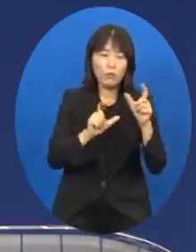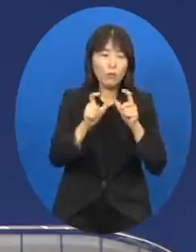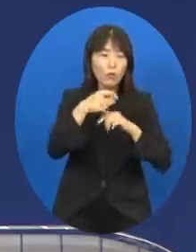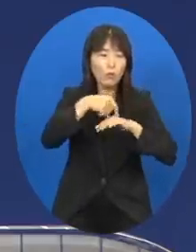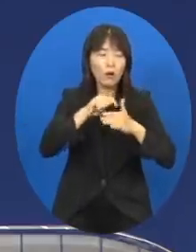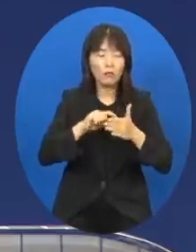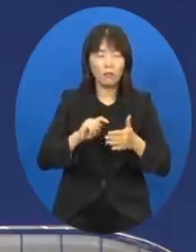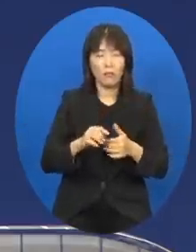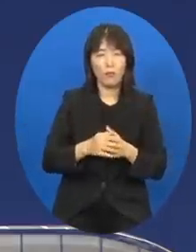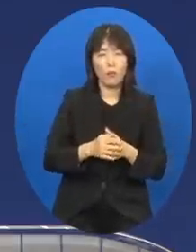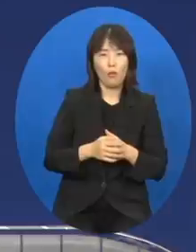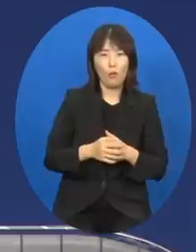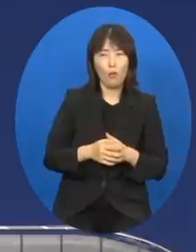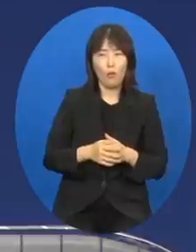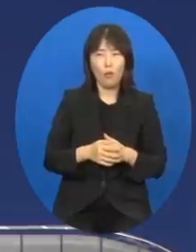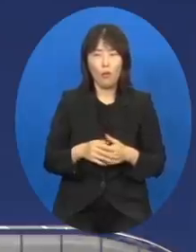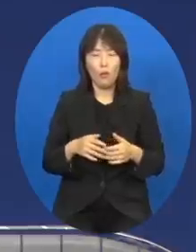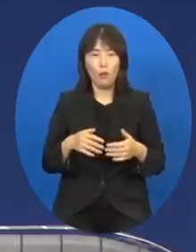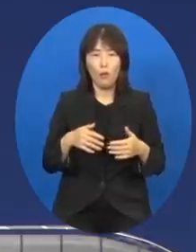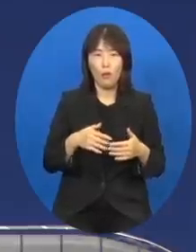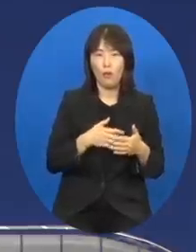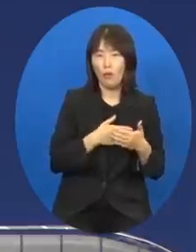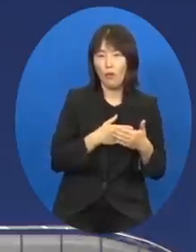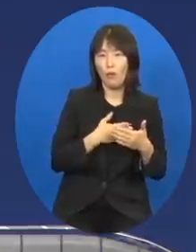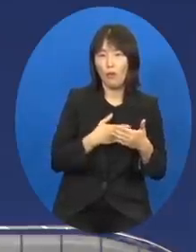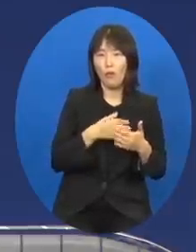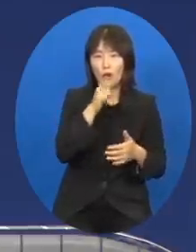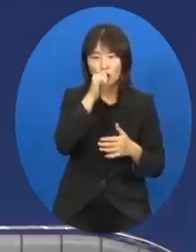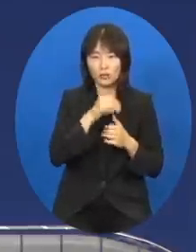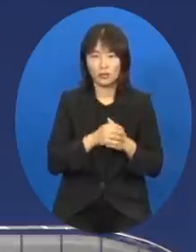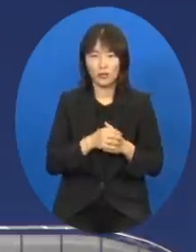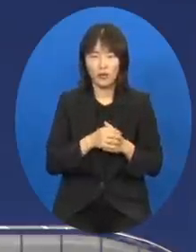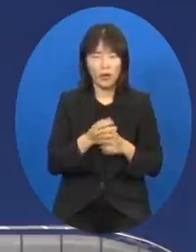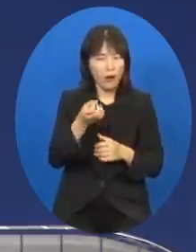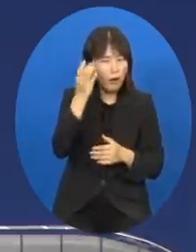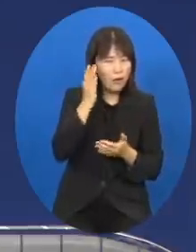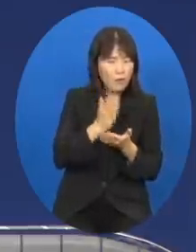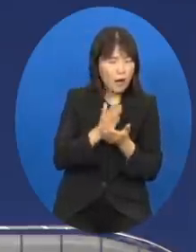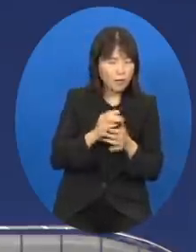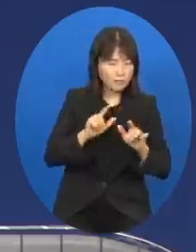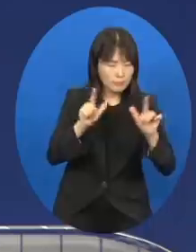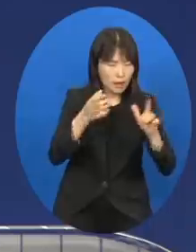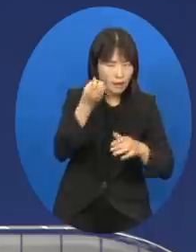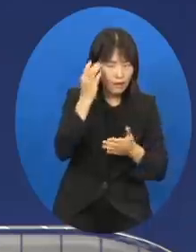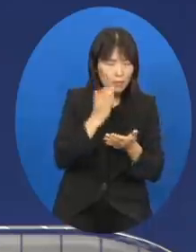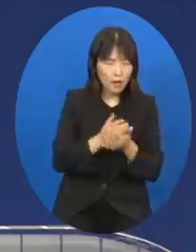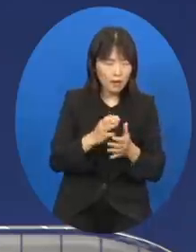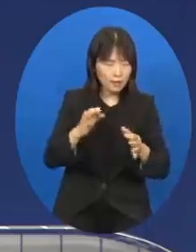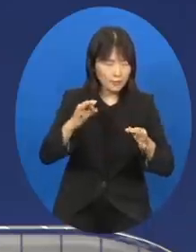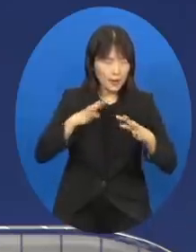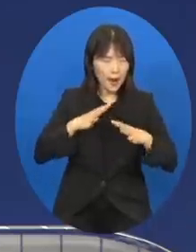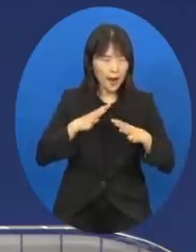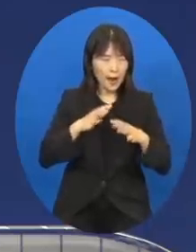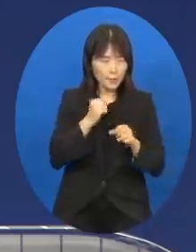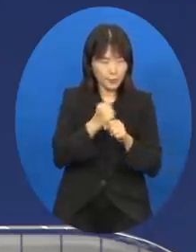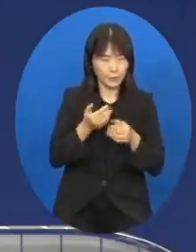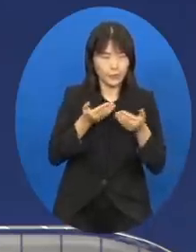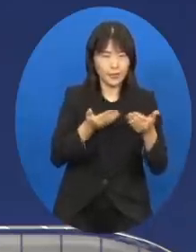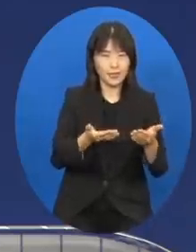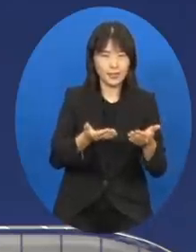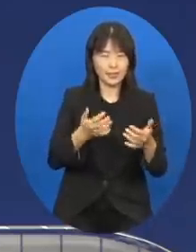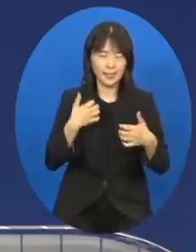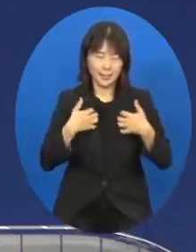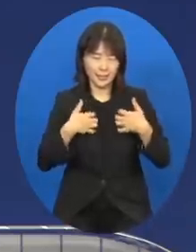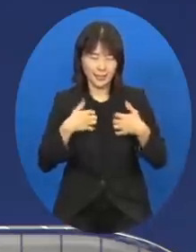들떠요. 며칠이래, 며칠, 그거 잊어버리면 안 돼. 깜짝 놀라게 해줘야지. 진짜